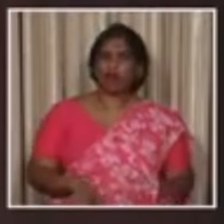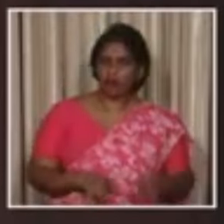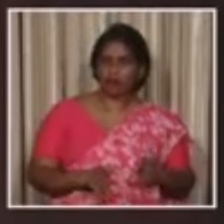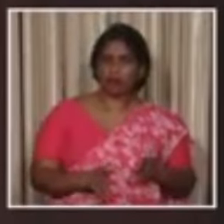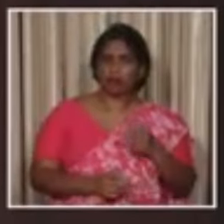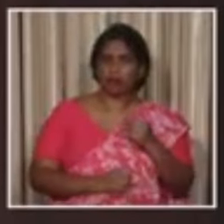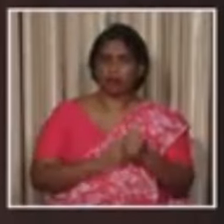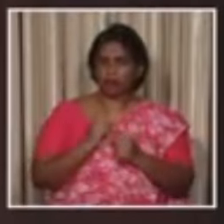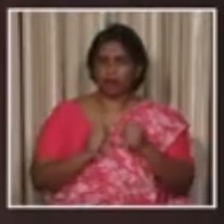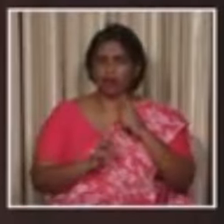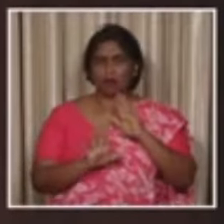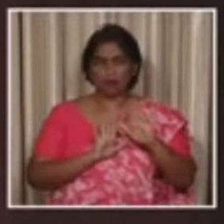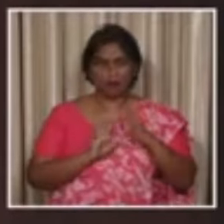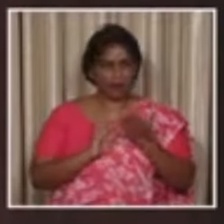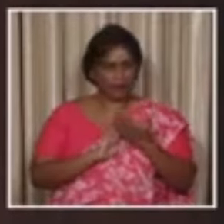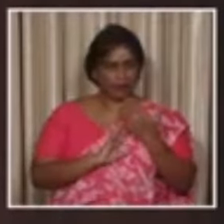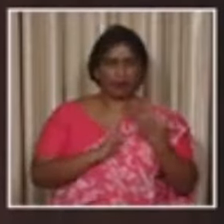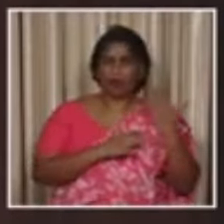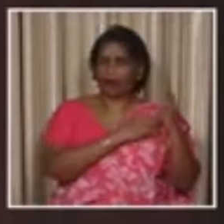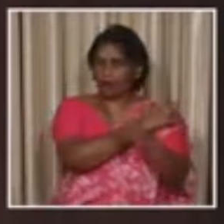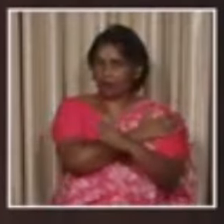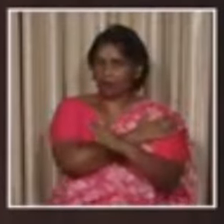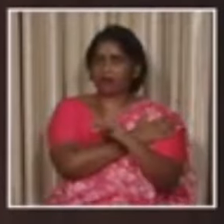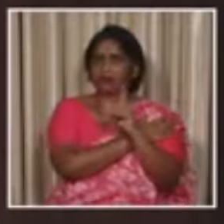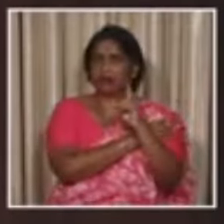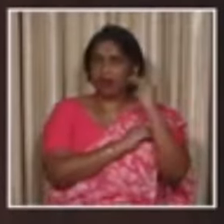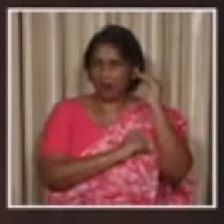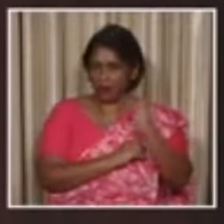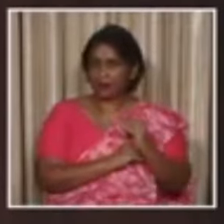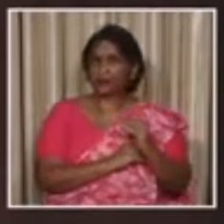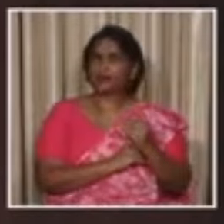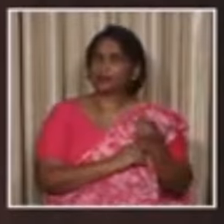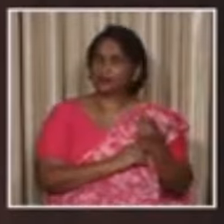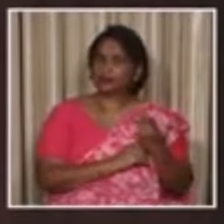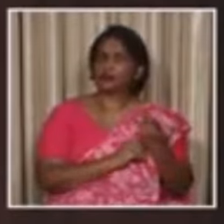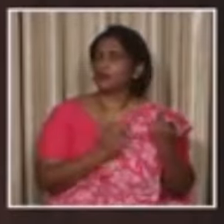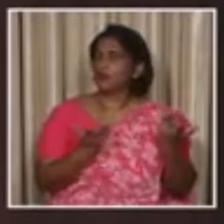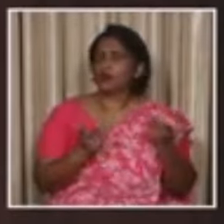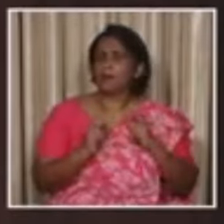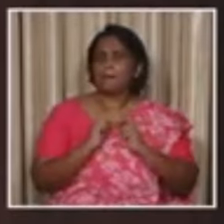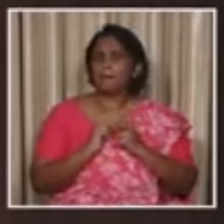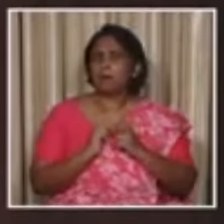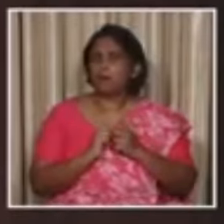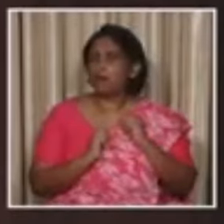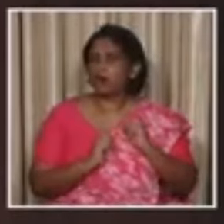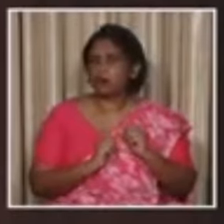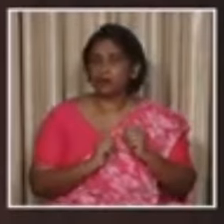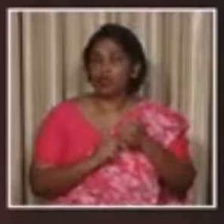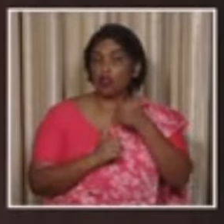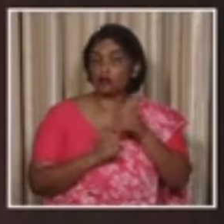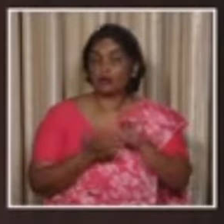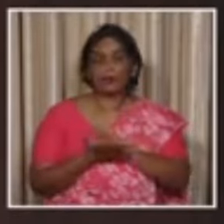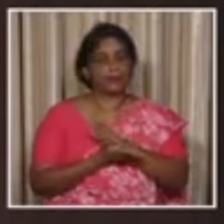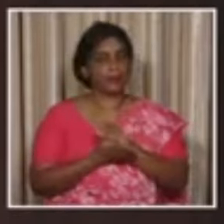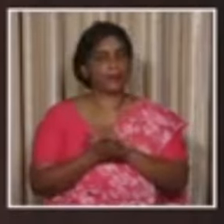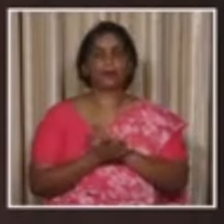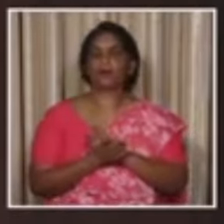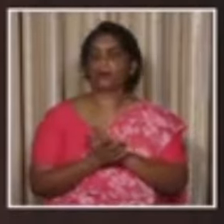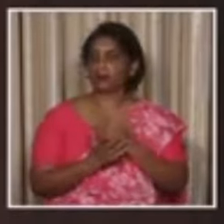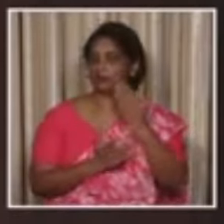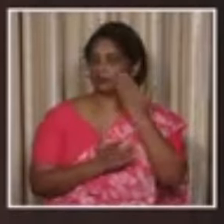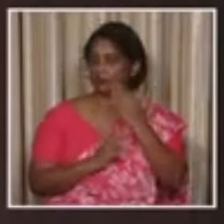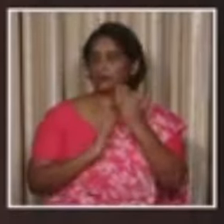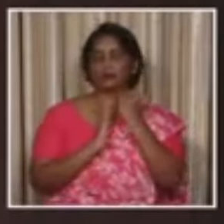ලැක් වැඩියෙන් වර්ධනය වෙලාද? අතේ මසල් ලැක් අඩුවෙන් වර්ධනය වෙලාද? කොහෙද මේ ප්‍රශ්නේ තියෙන්නේ කියන එක හොඳට පැහැදිලිව පේන්න